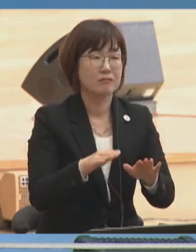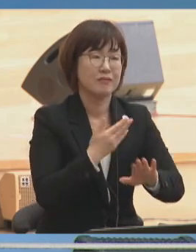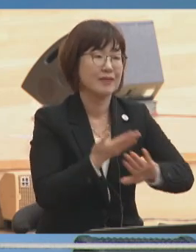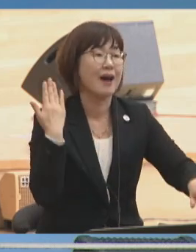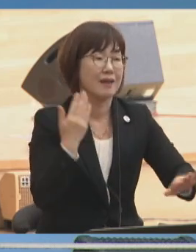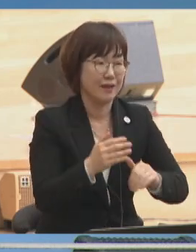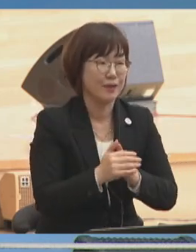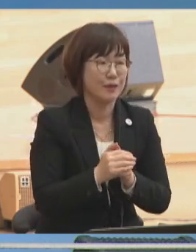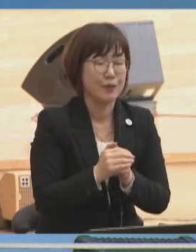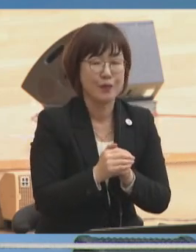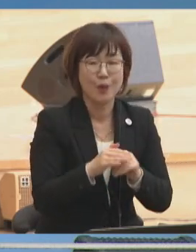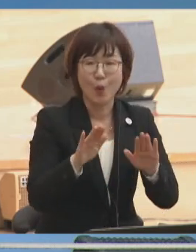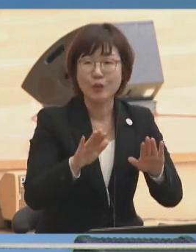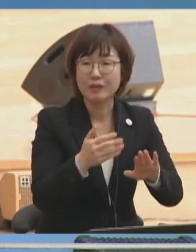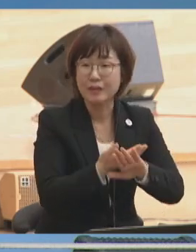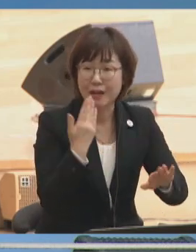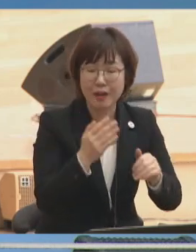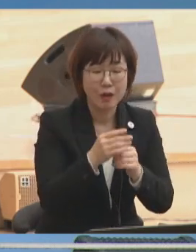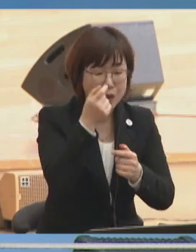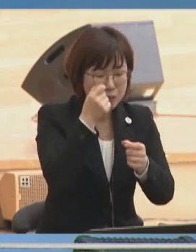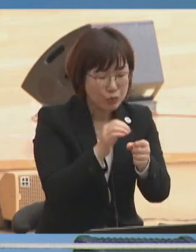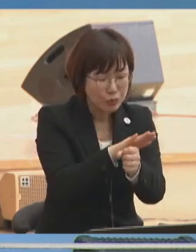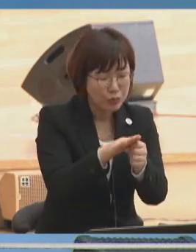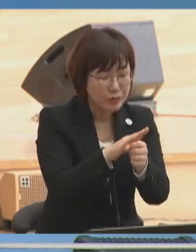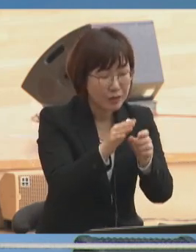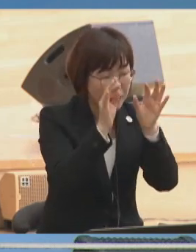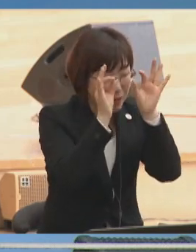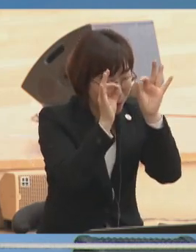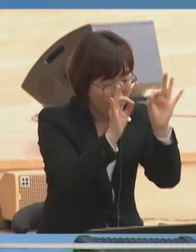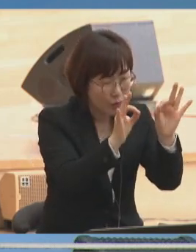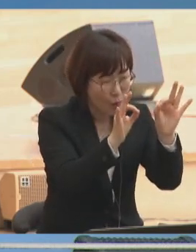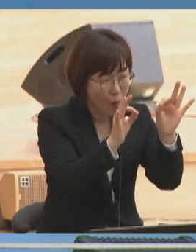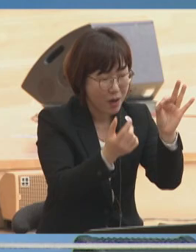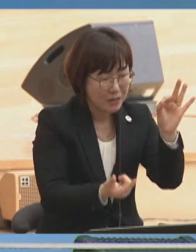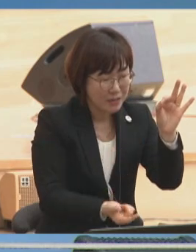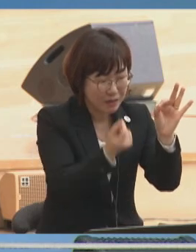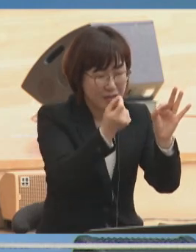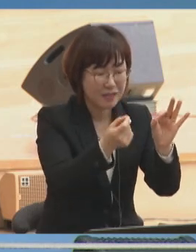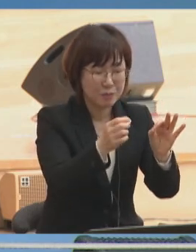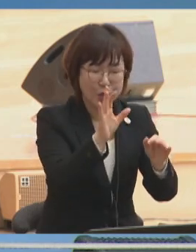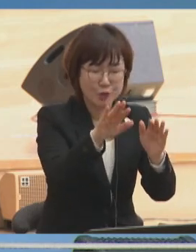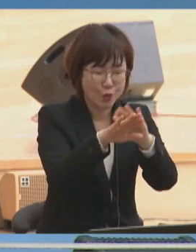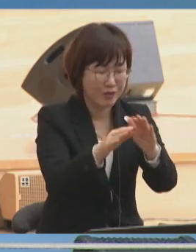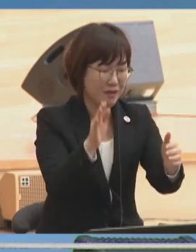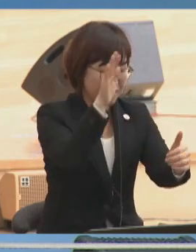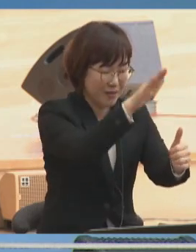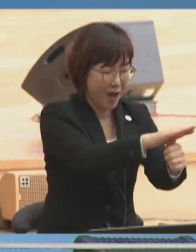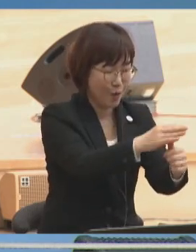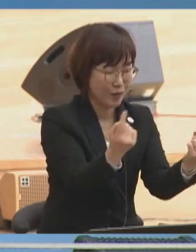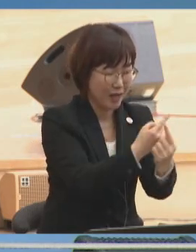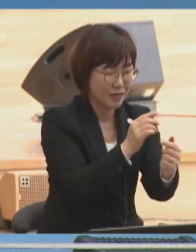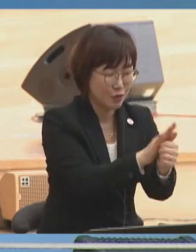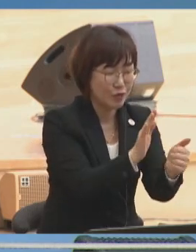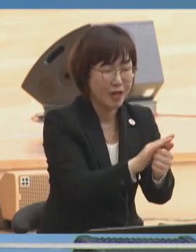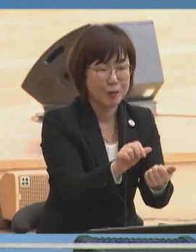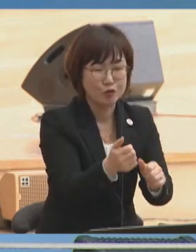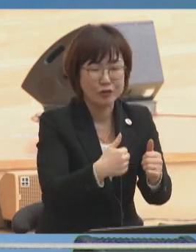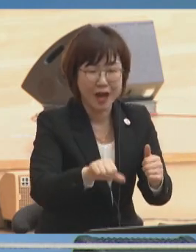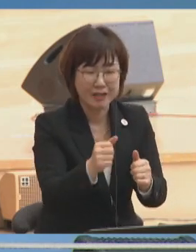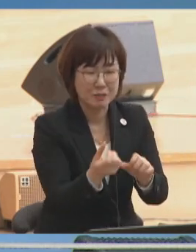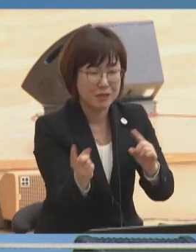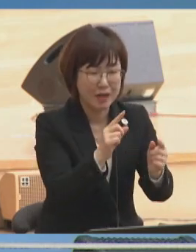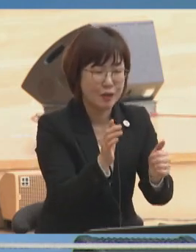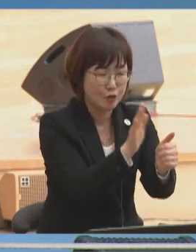어떻게 다르냐? 불쌍히 보시고 즉시 뭐 손을 얹고 낫게 해준다, 죽은 아들을 살려준, 이런